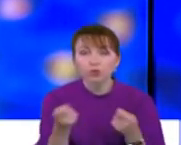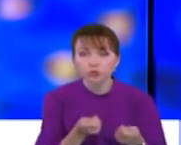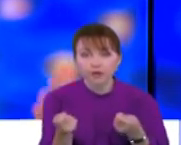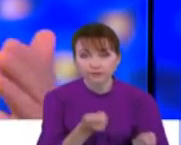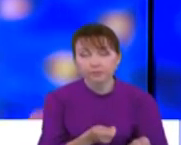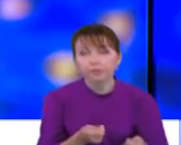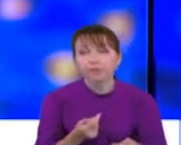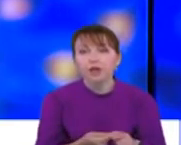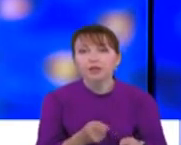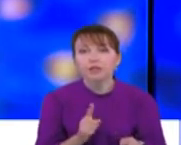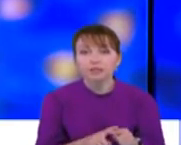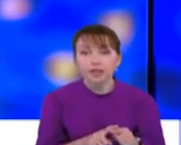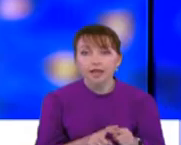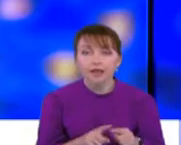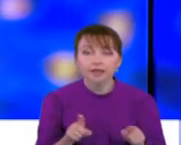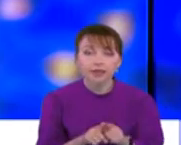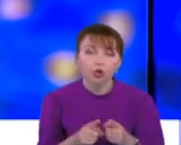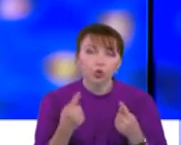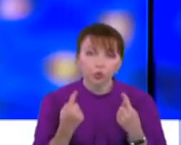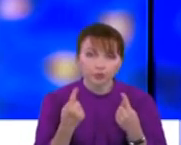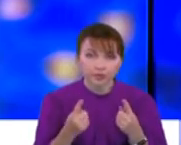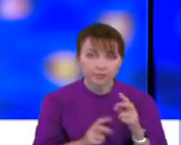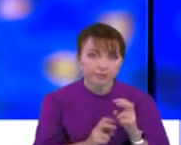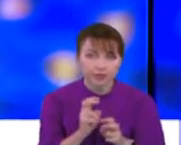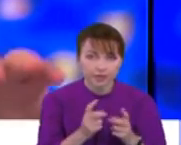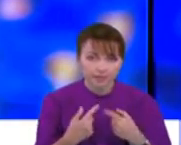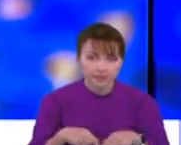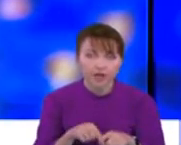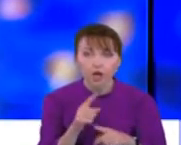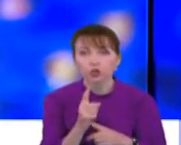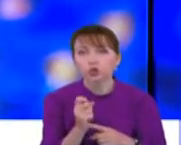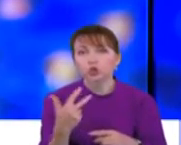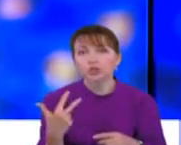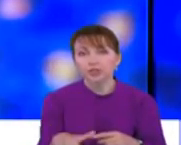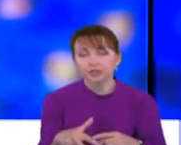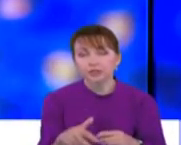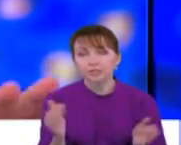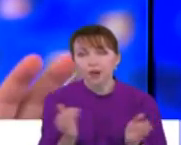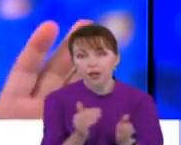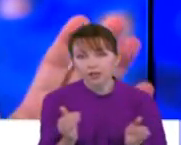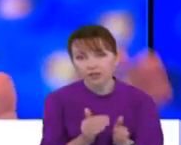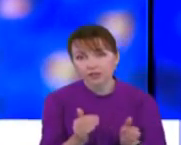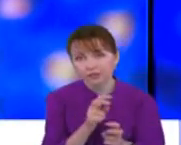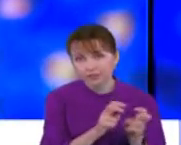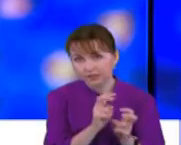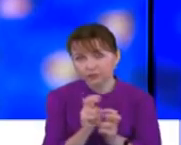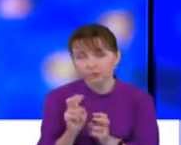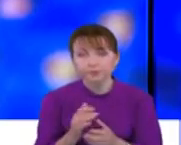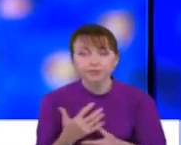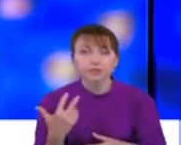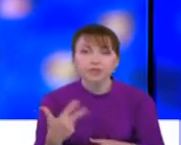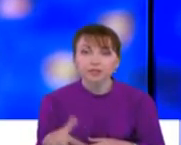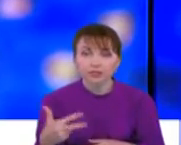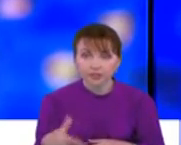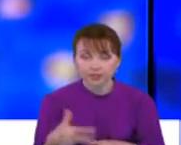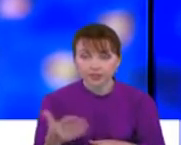це таке крупне підприємство, яке має 130 більш малих, хоча із них 30